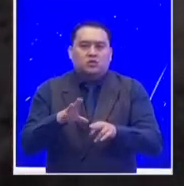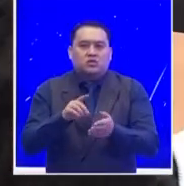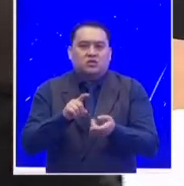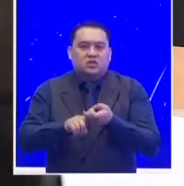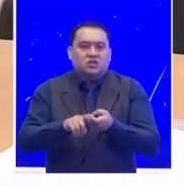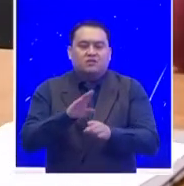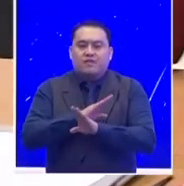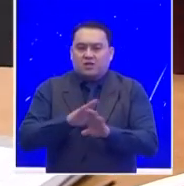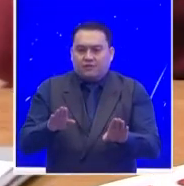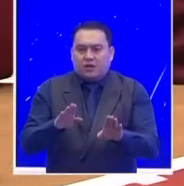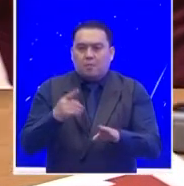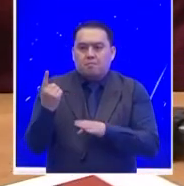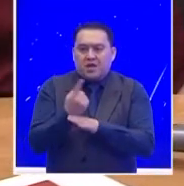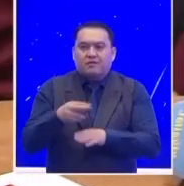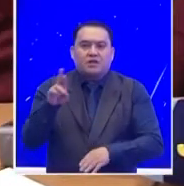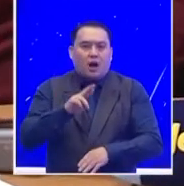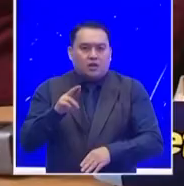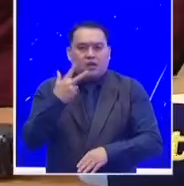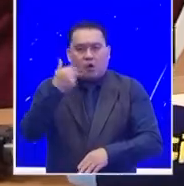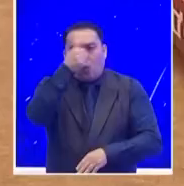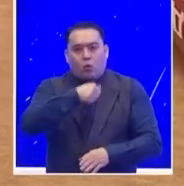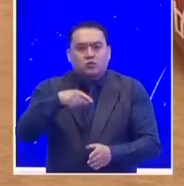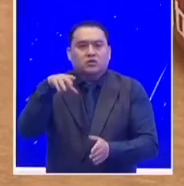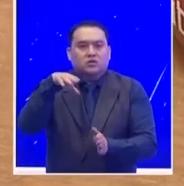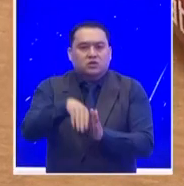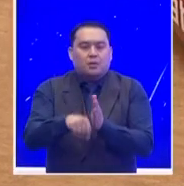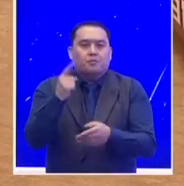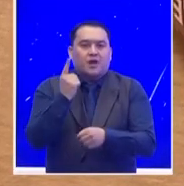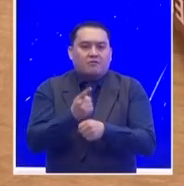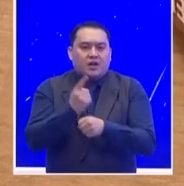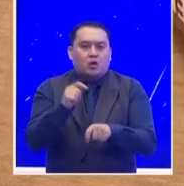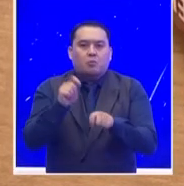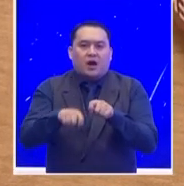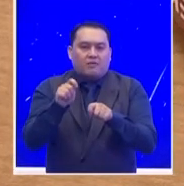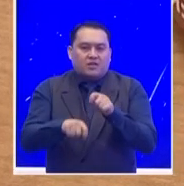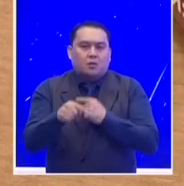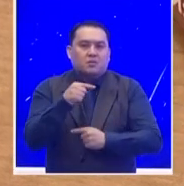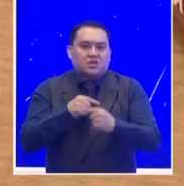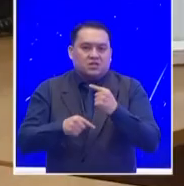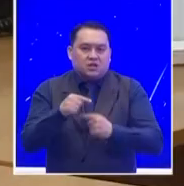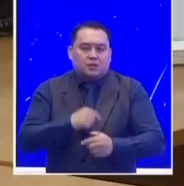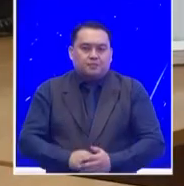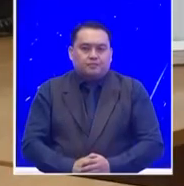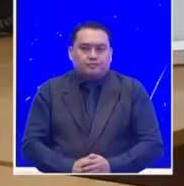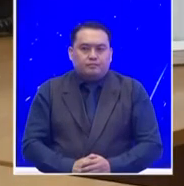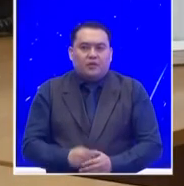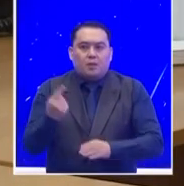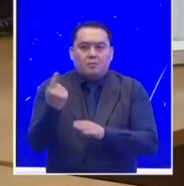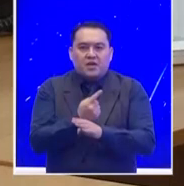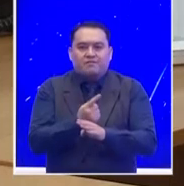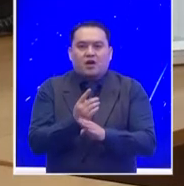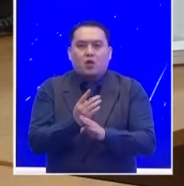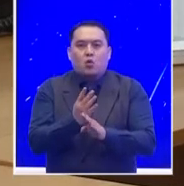Однако это не все. С 1 января также на 3 года вводится мораторий на проведение проверок субъектов малого бизнеса. В первую очередь